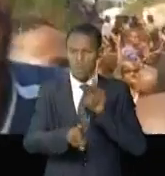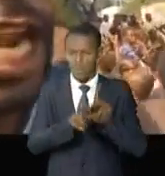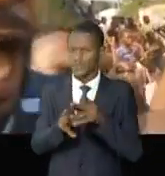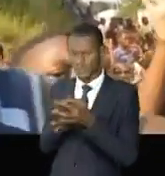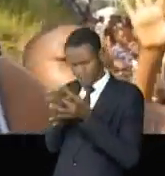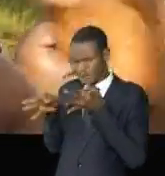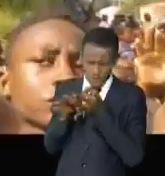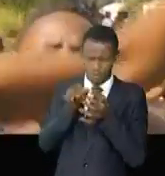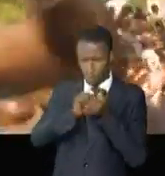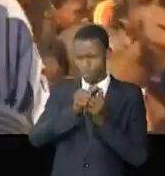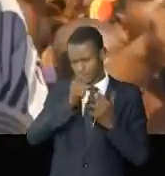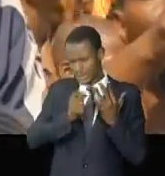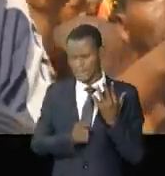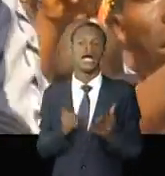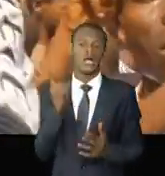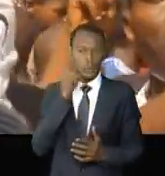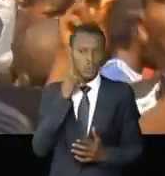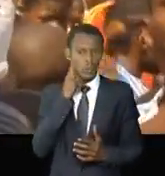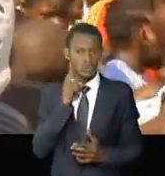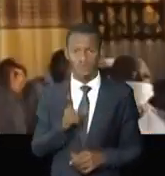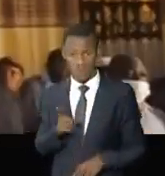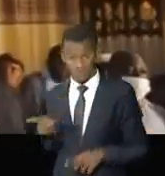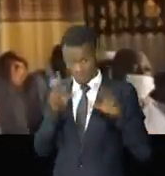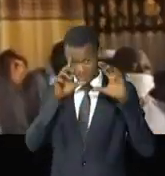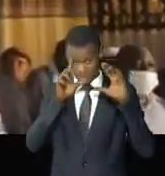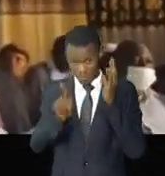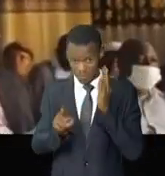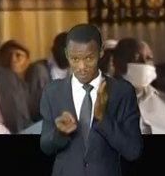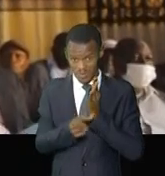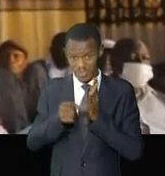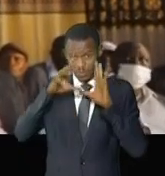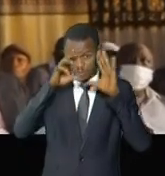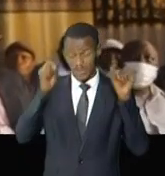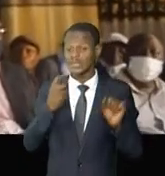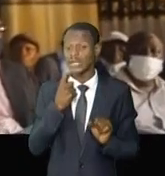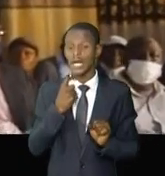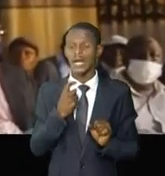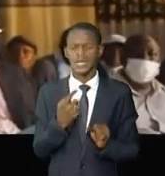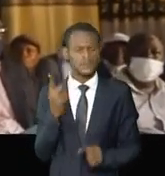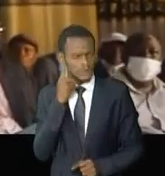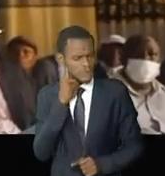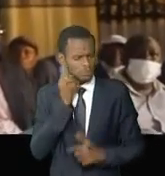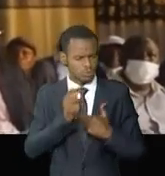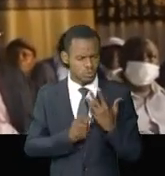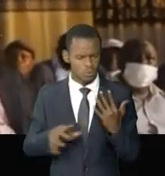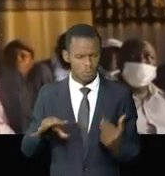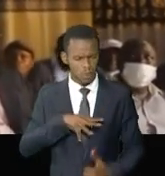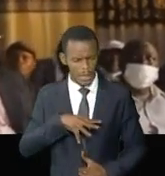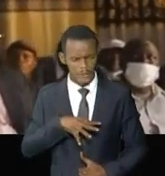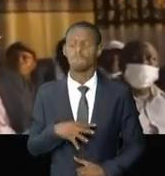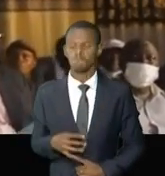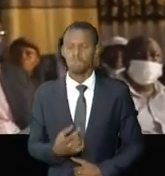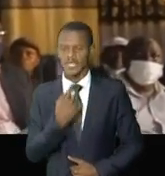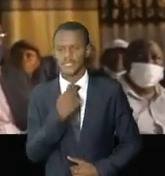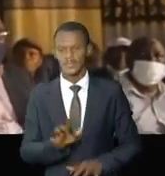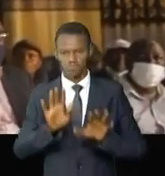déplorables des habitants de Kinsesso, Jean-Marc Kabunda Kabund a pris l'engagement de faire entendre la voix de ses électeurs